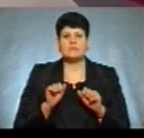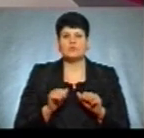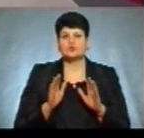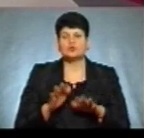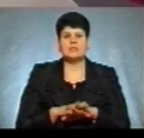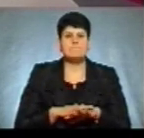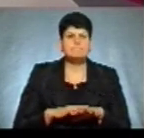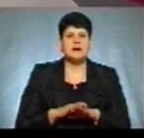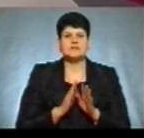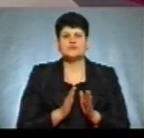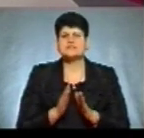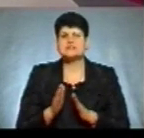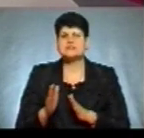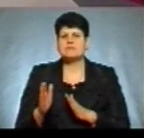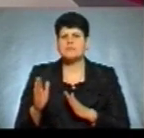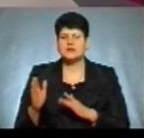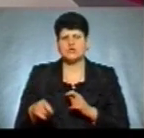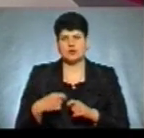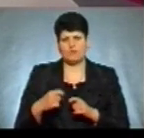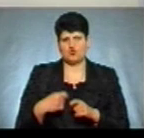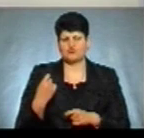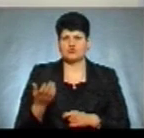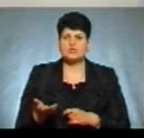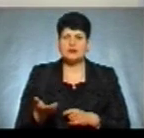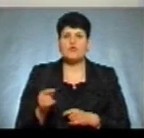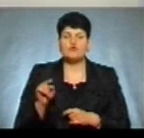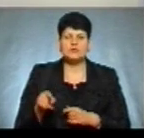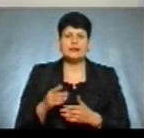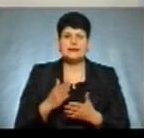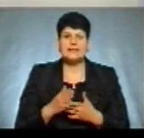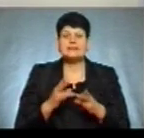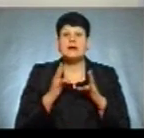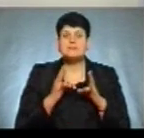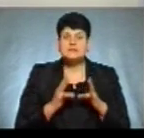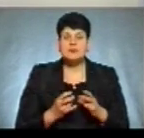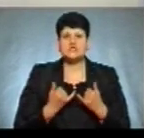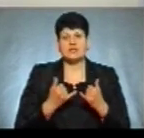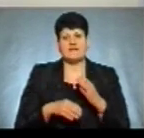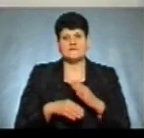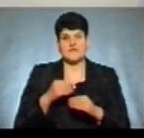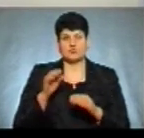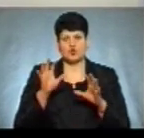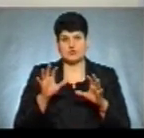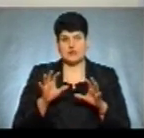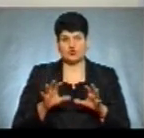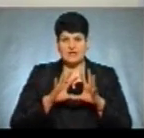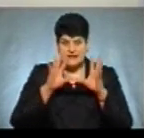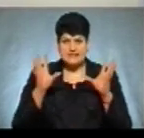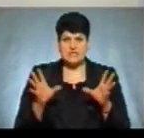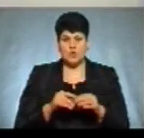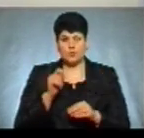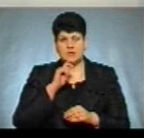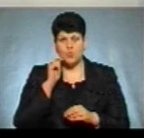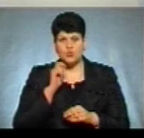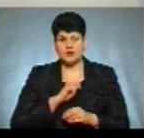масово систематичні такі порушення. Вони є, скажімо так, небезпечні як для виборчого законодавства, так і загалом для країни, для